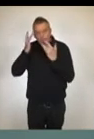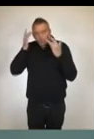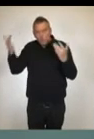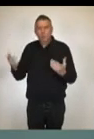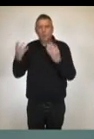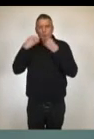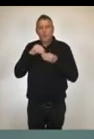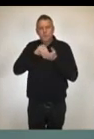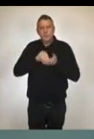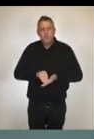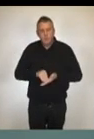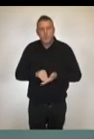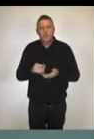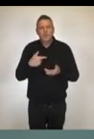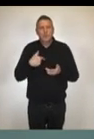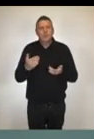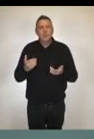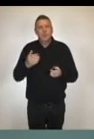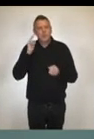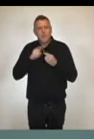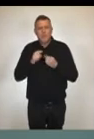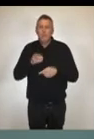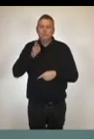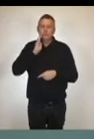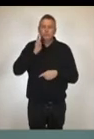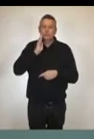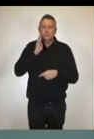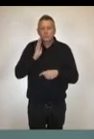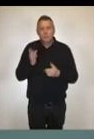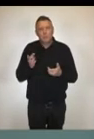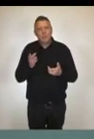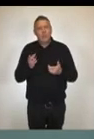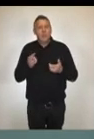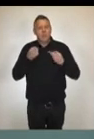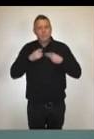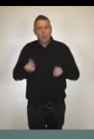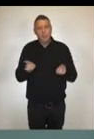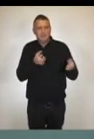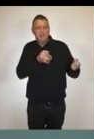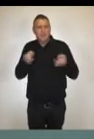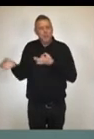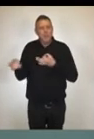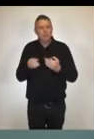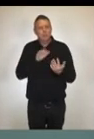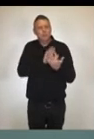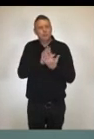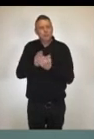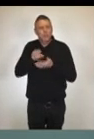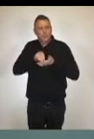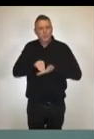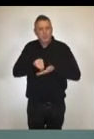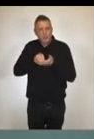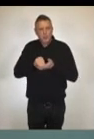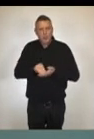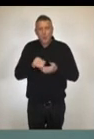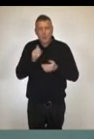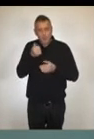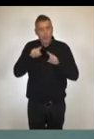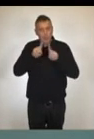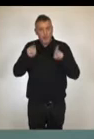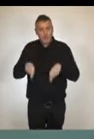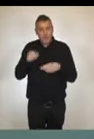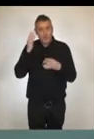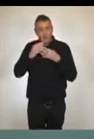s'inscrit dans le cadre des assises de la démocratie permanente. La présentation de cette feuille de route vient clore une première étape. Le Forum